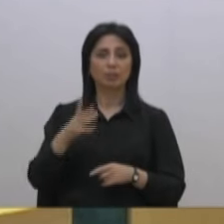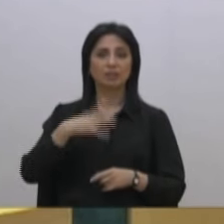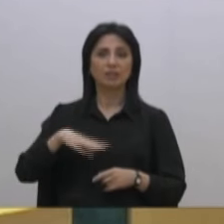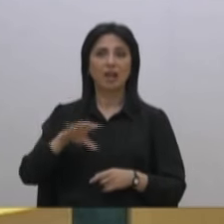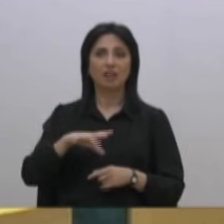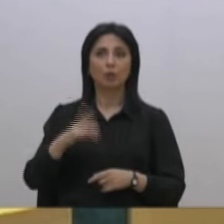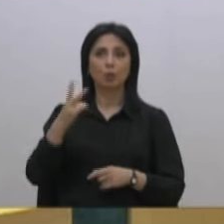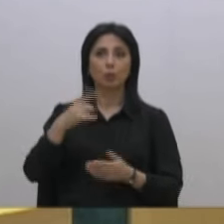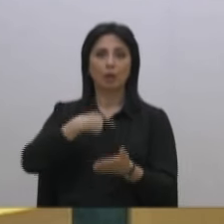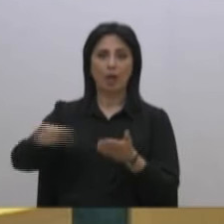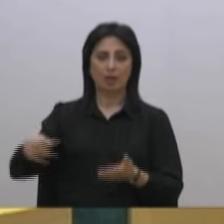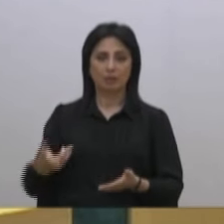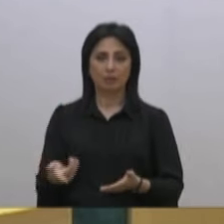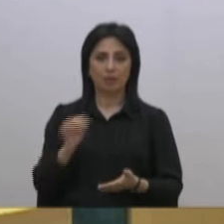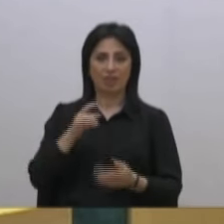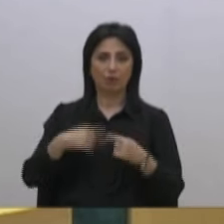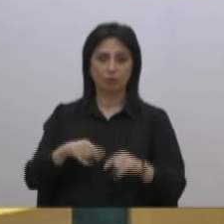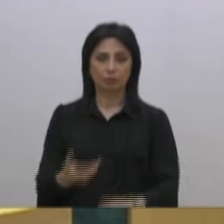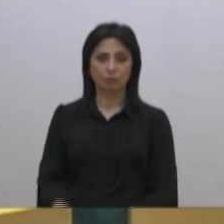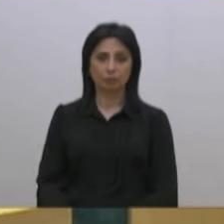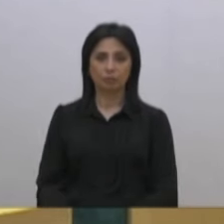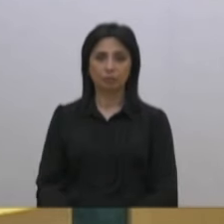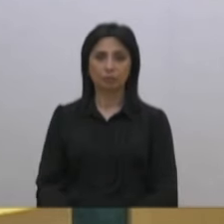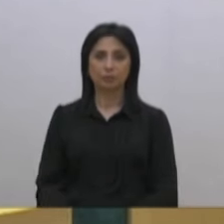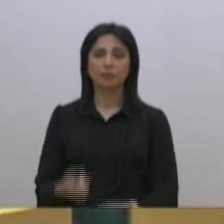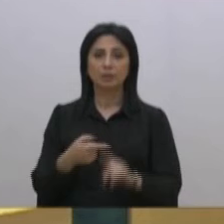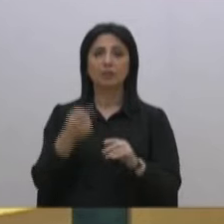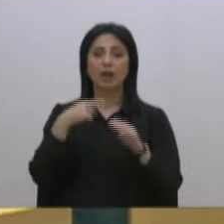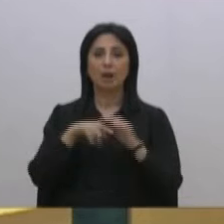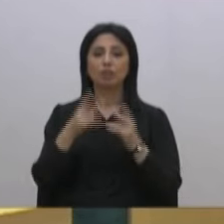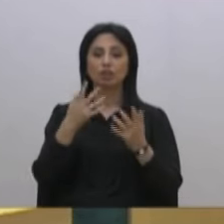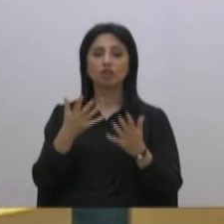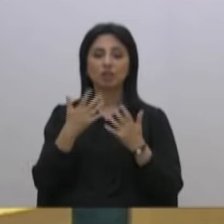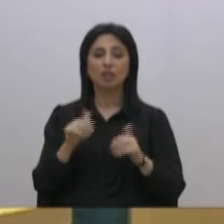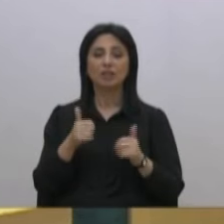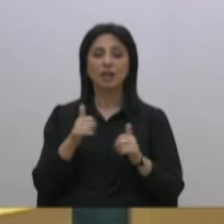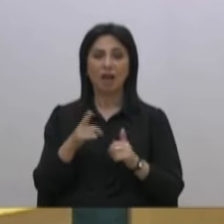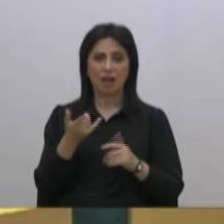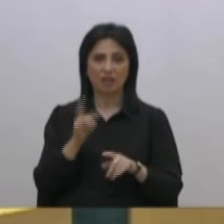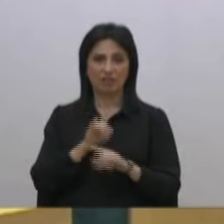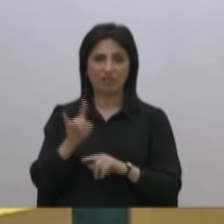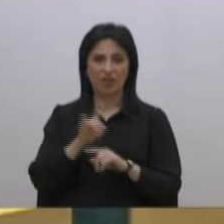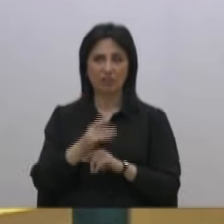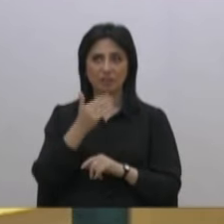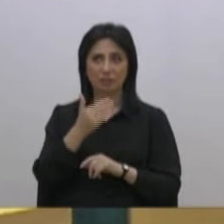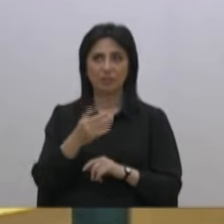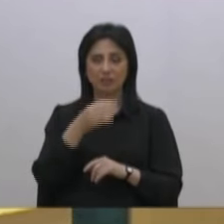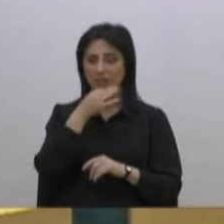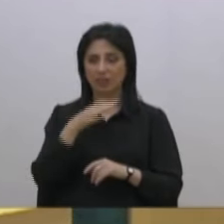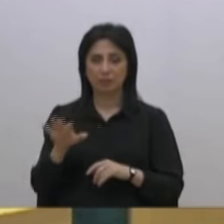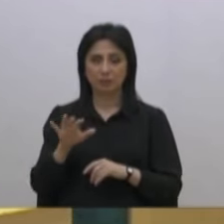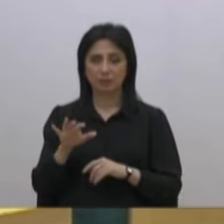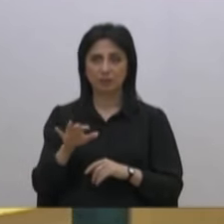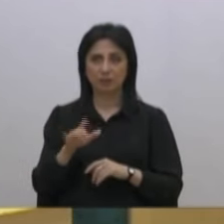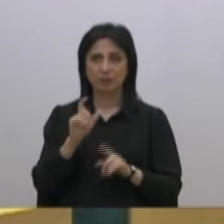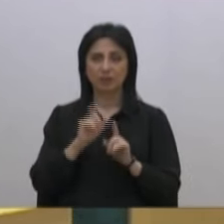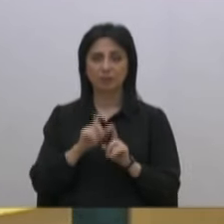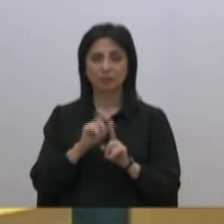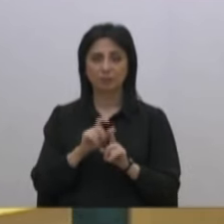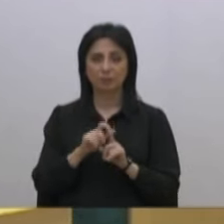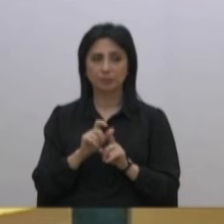საქართველო გაერიცხათ ევროსაბჭოდან. აქედან ჩანს, რამდენად დიდი ფარსია მათი მხრიდან ნებისმიერი